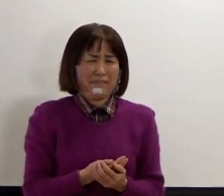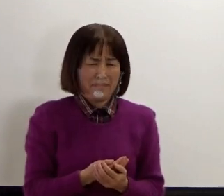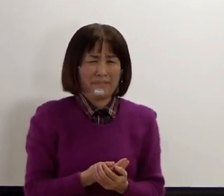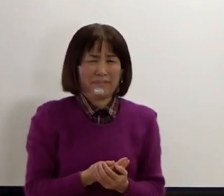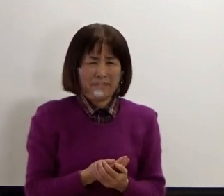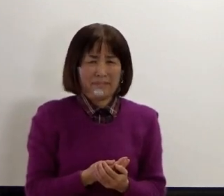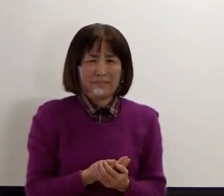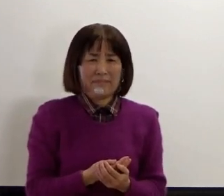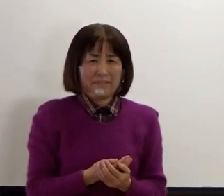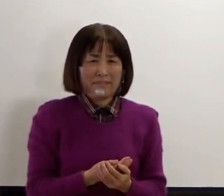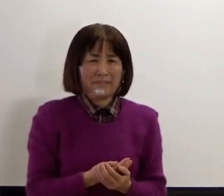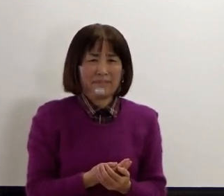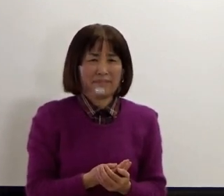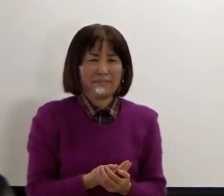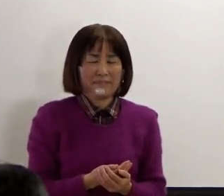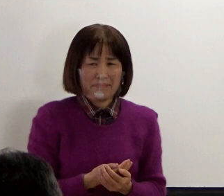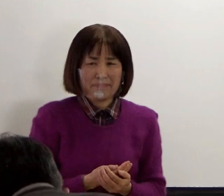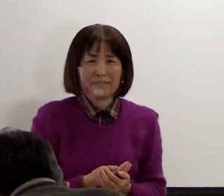の家系の中でも、